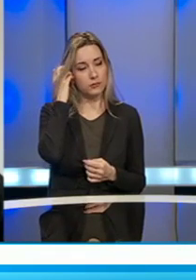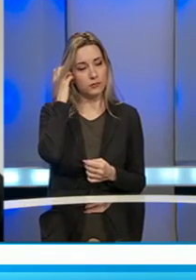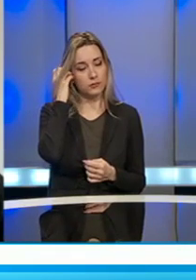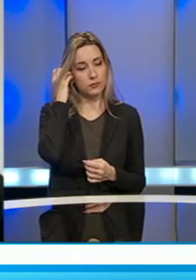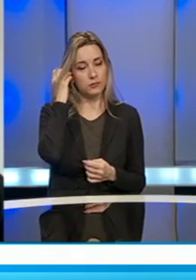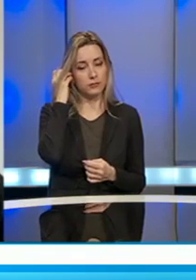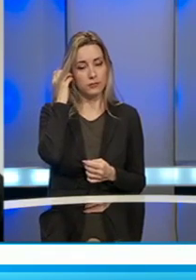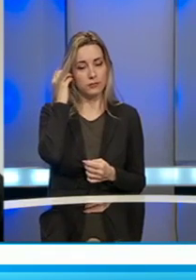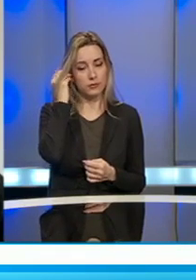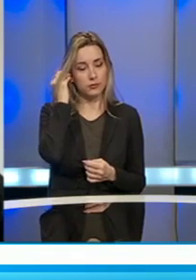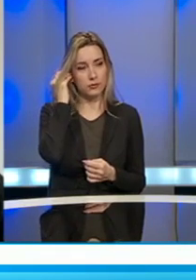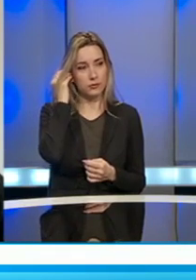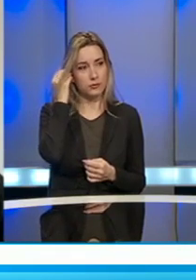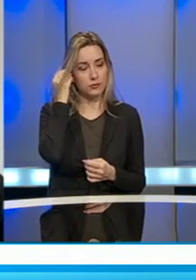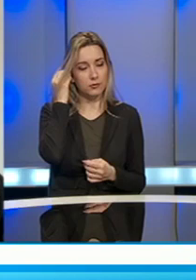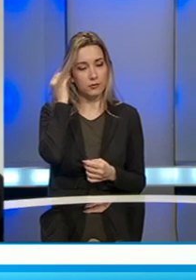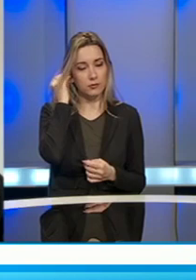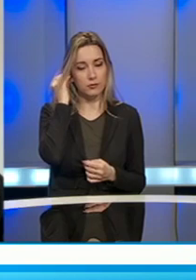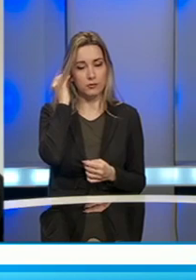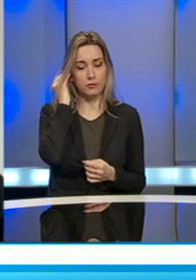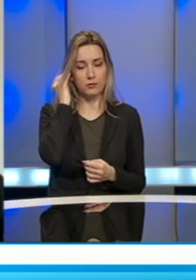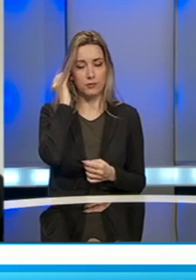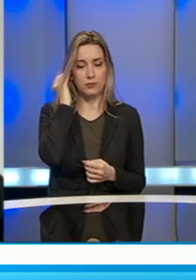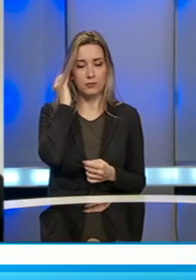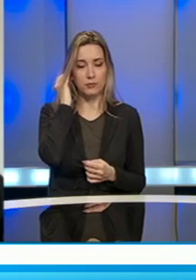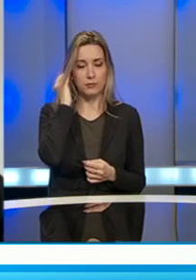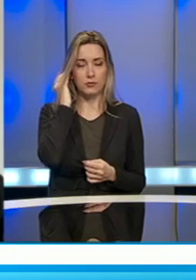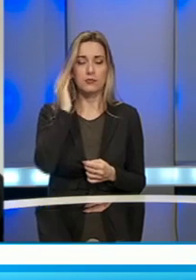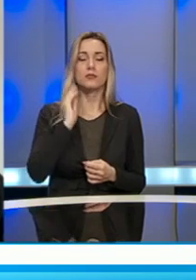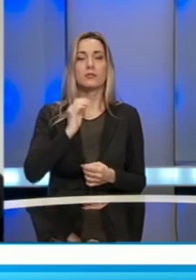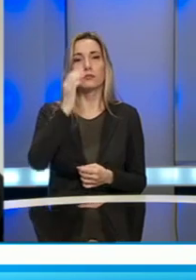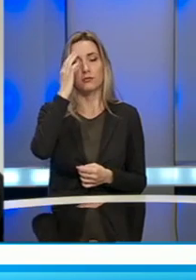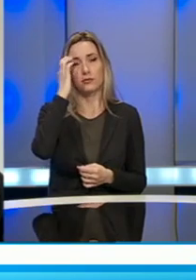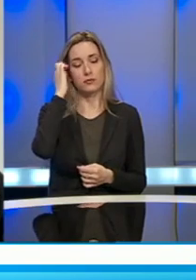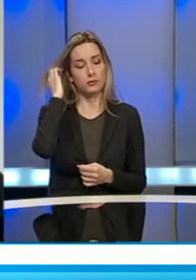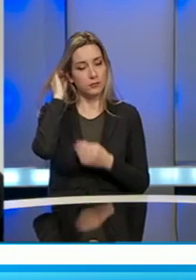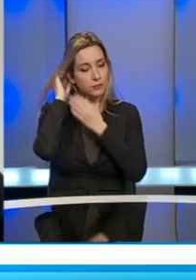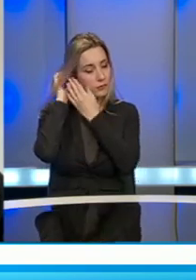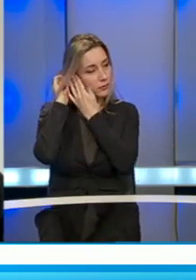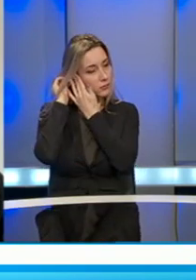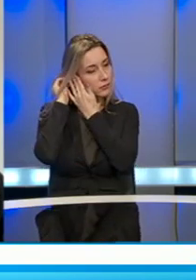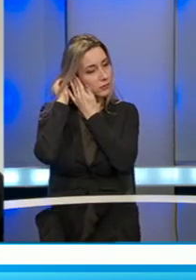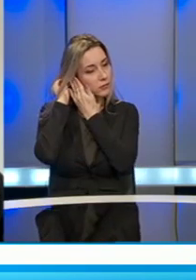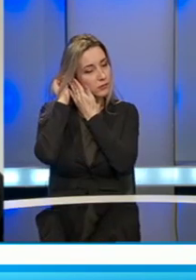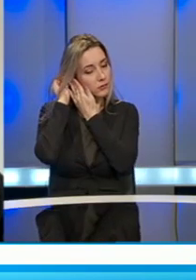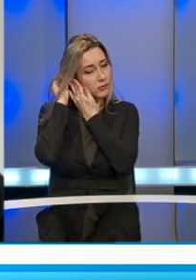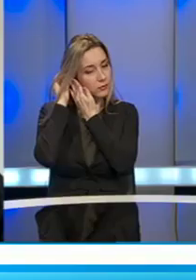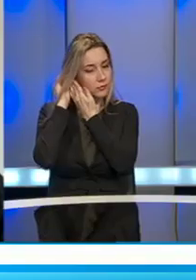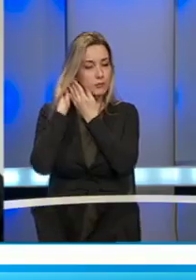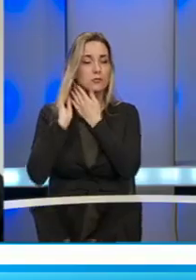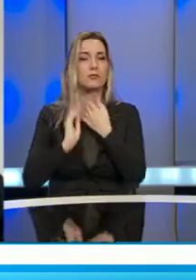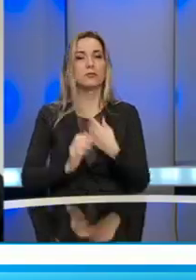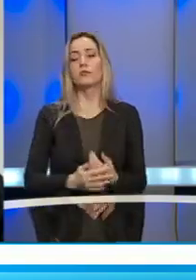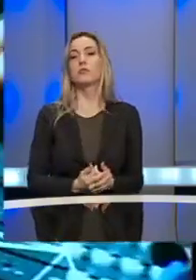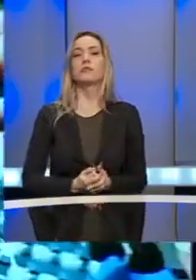program televizije Bosne i Hercegovine. Želimo vam sve najbolje i zdravi bili. Hvala i vama, lijep pozdrav svim gledateljima. Bio to